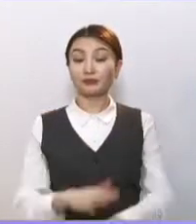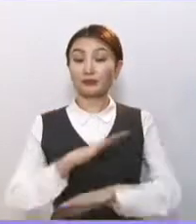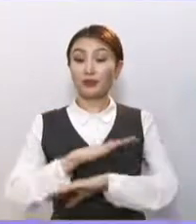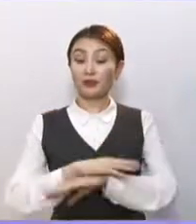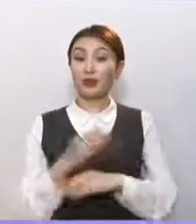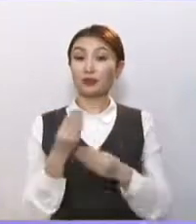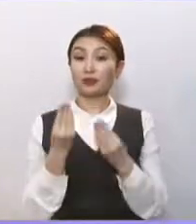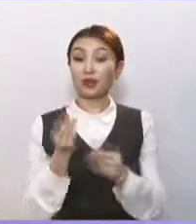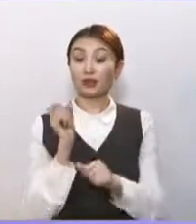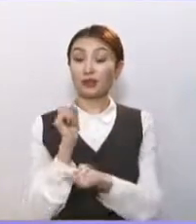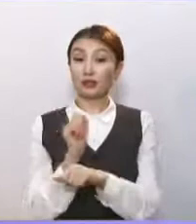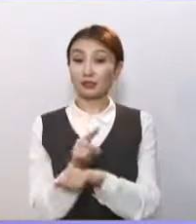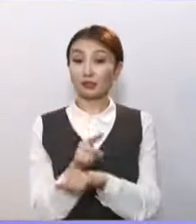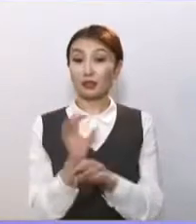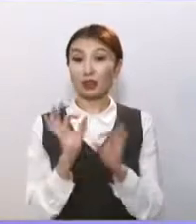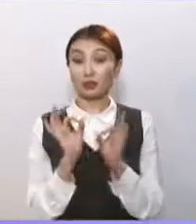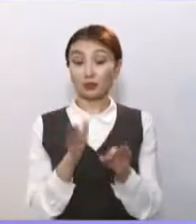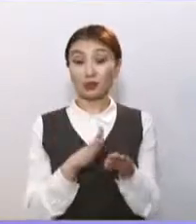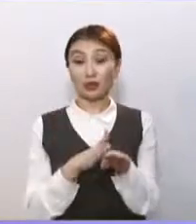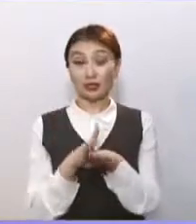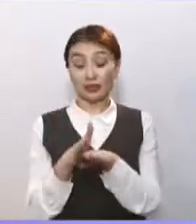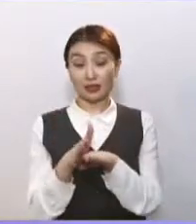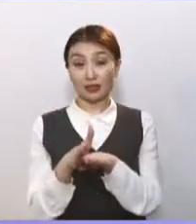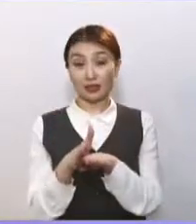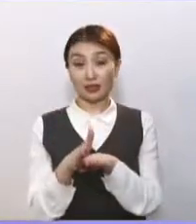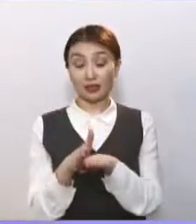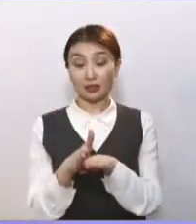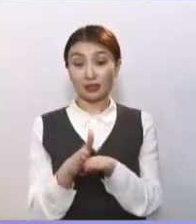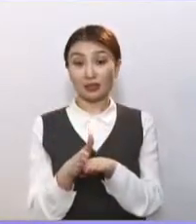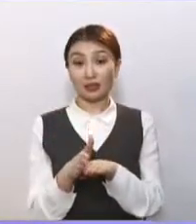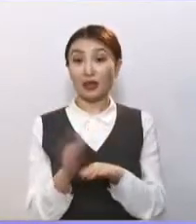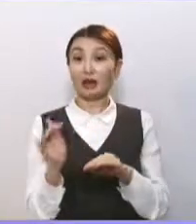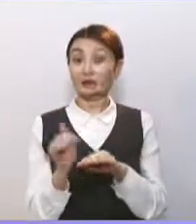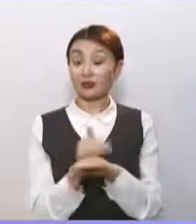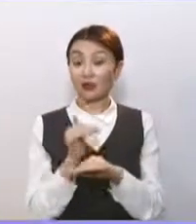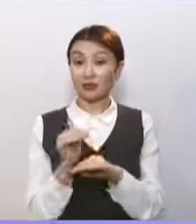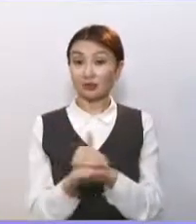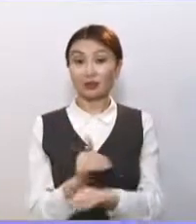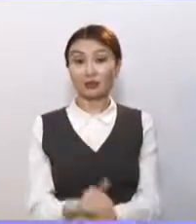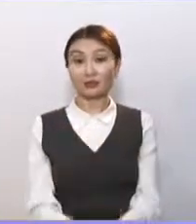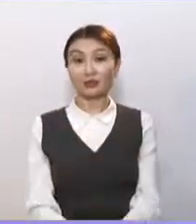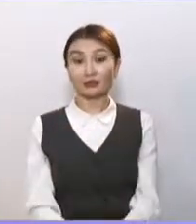Сабакта берилген тапшырмаларды туура аткарсаңар балдар, анда азаматсыңар.